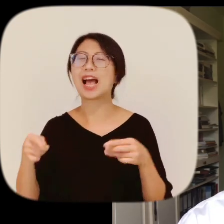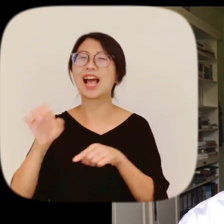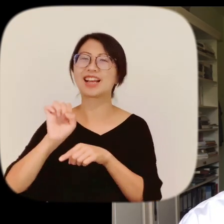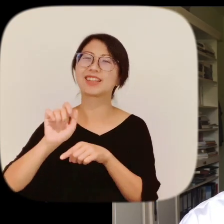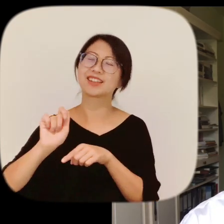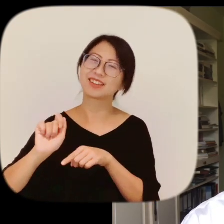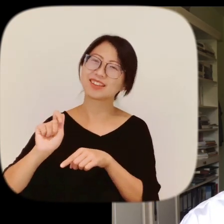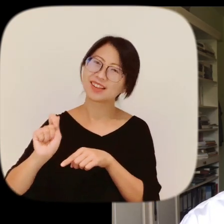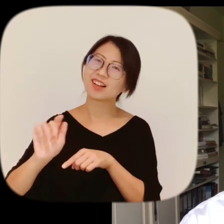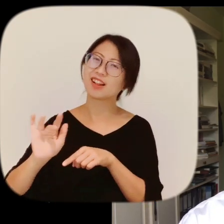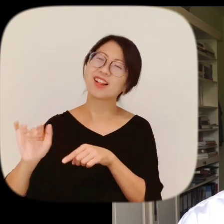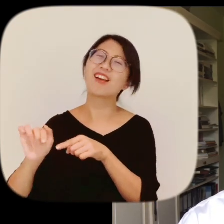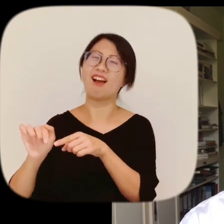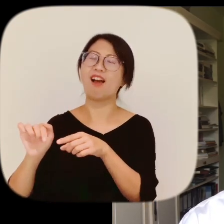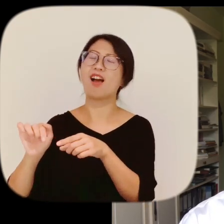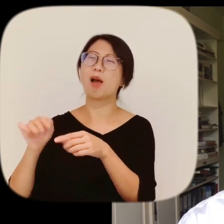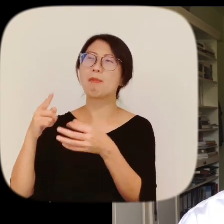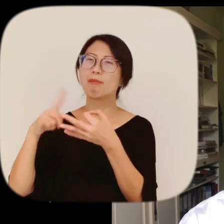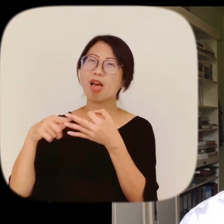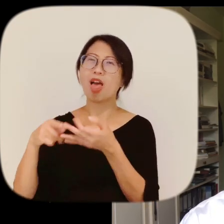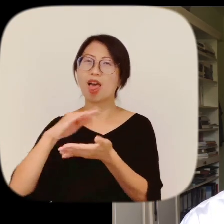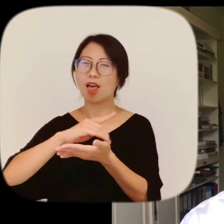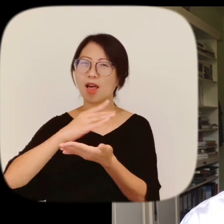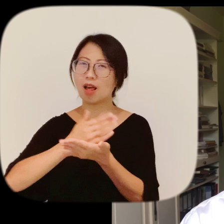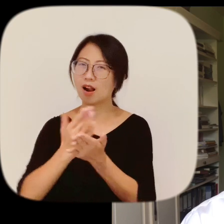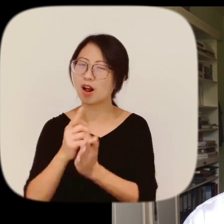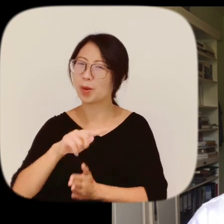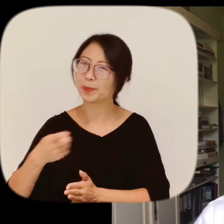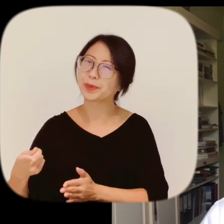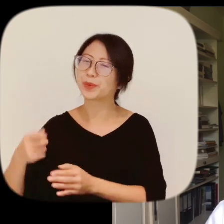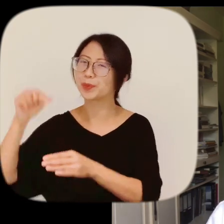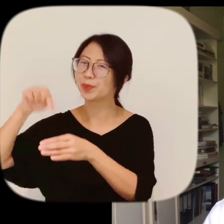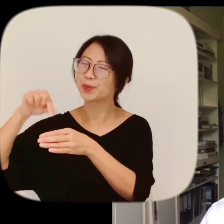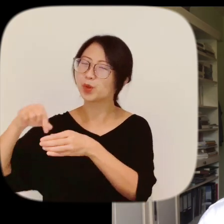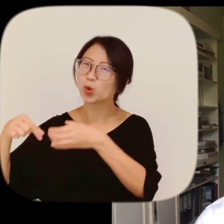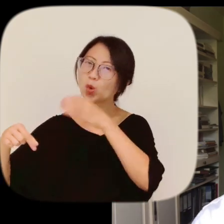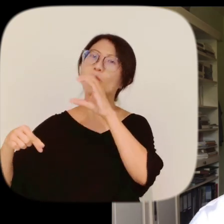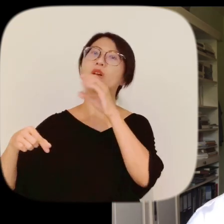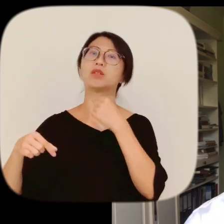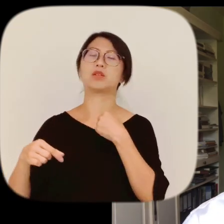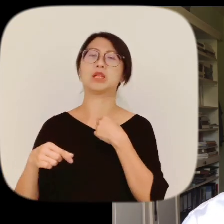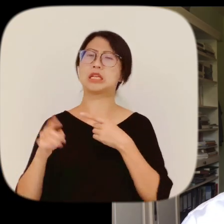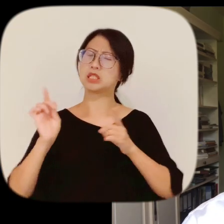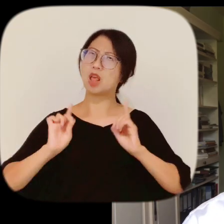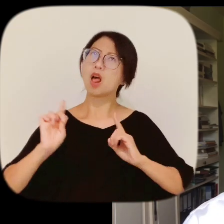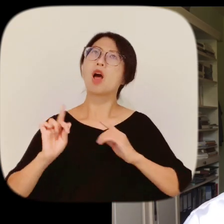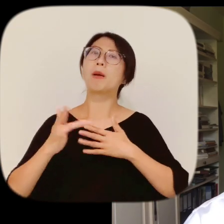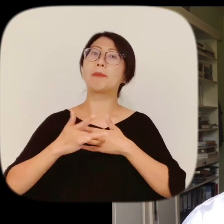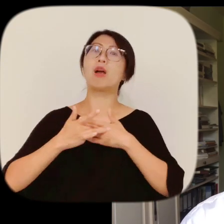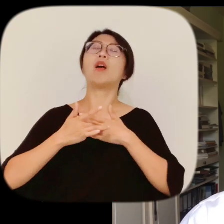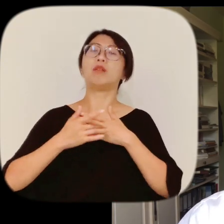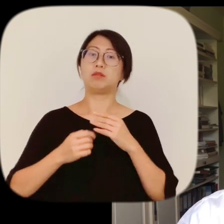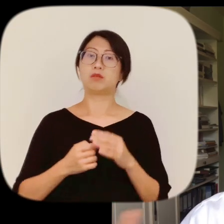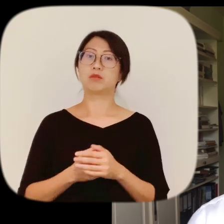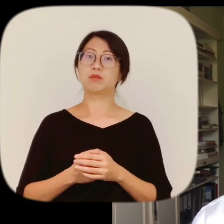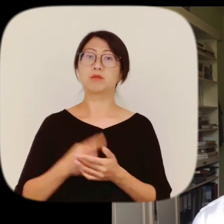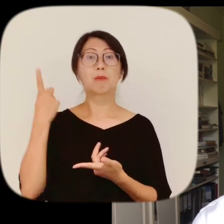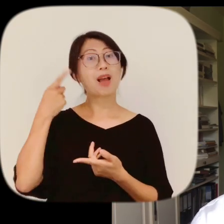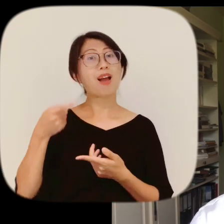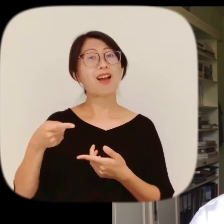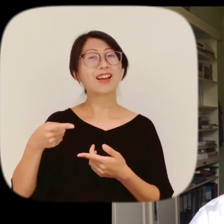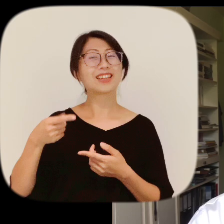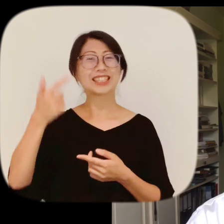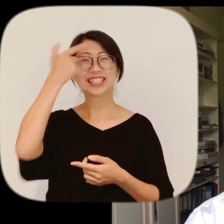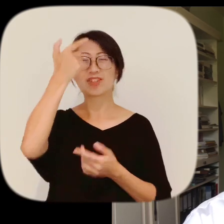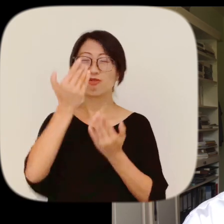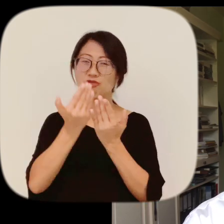就是体现我自由呢很重要的一刹那那么一个就是自由派的知识分子在一个监狱里